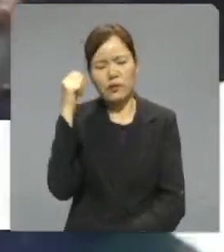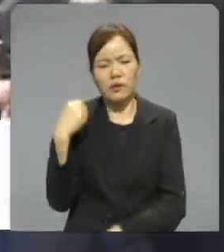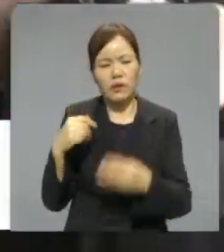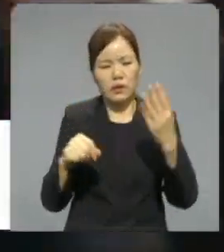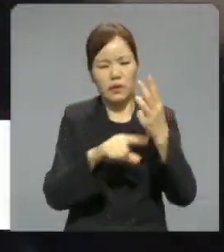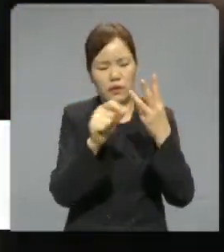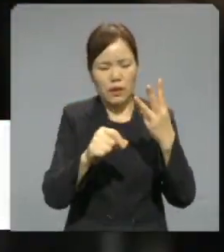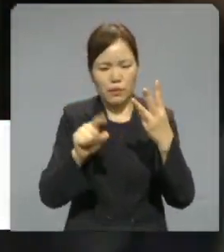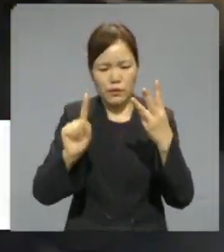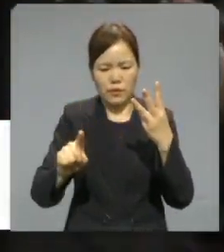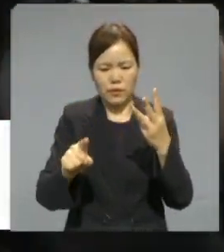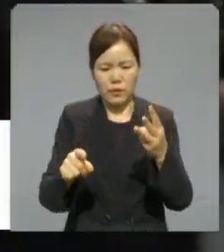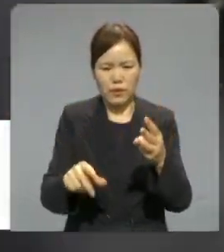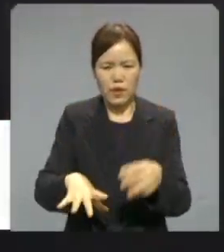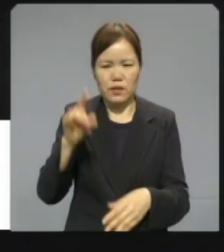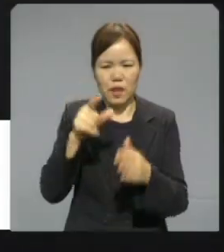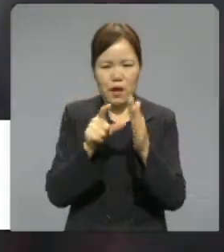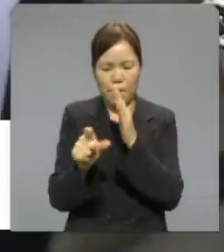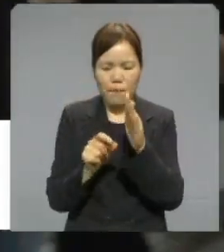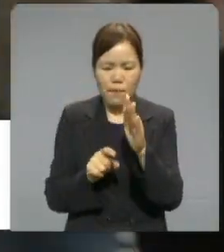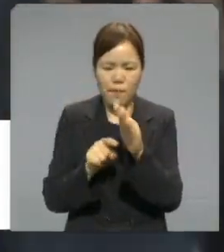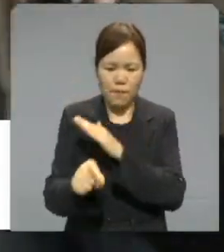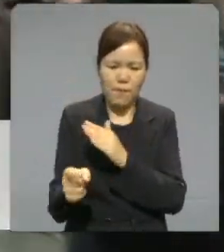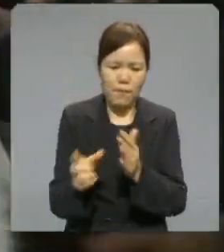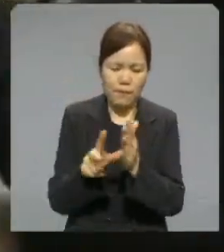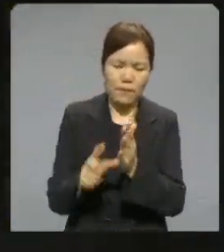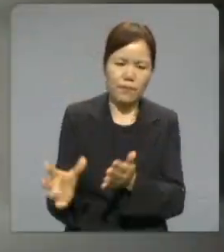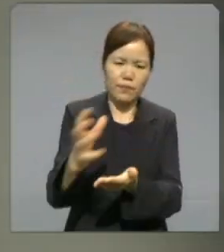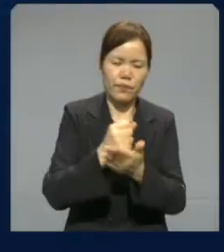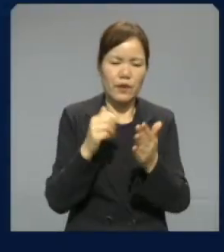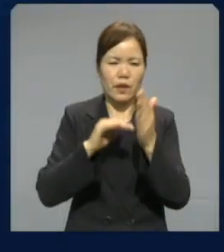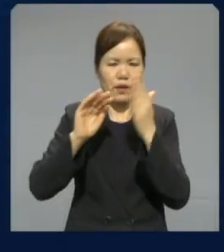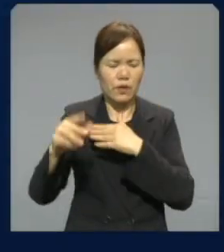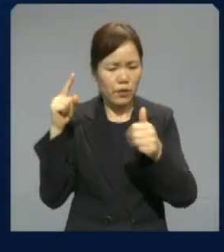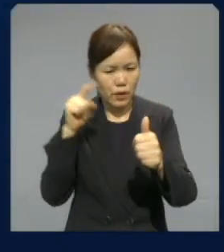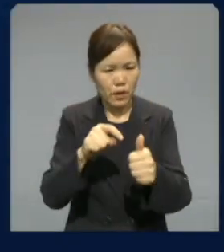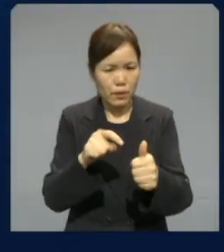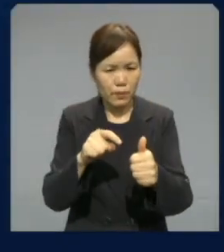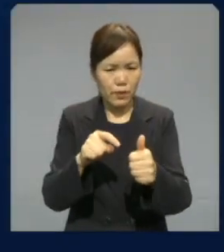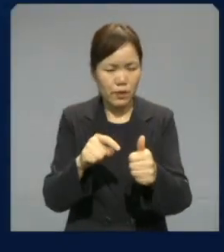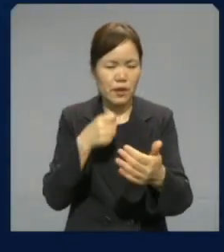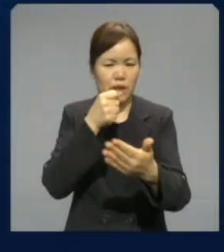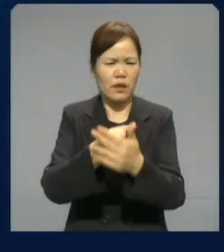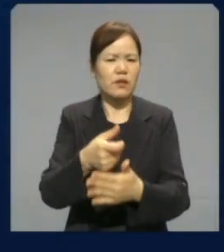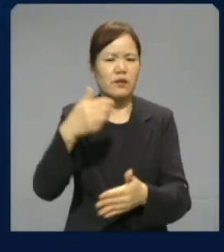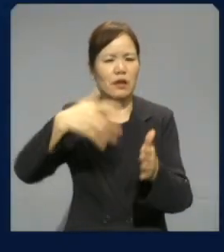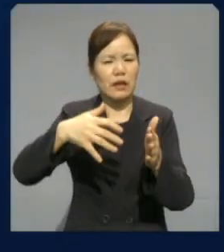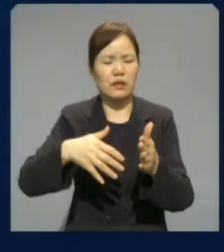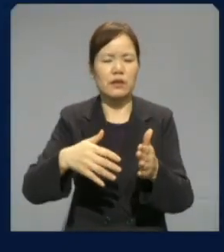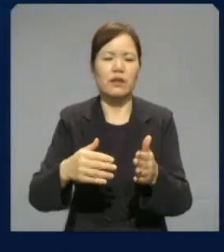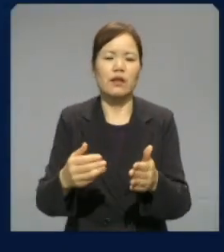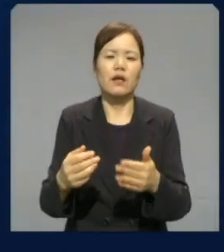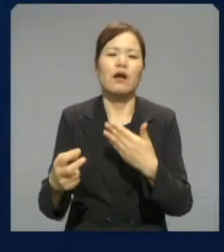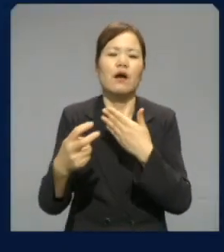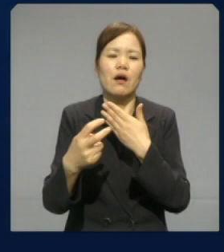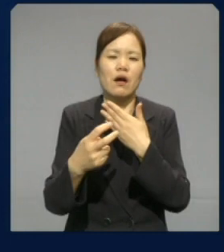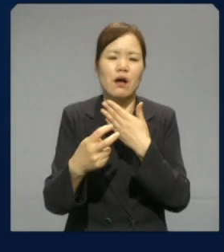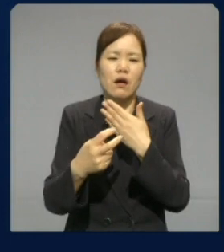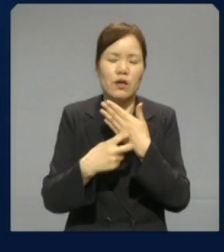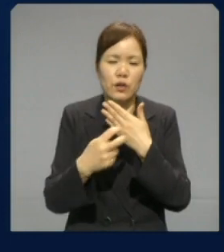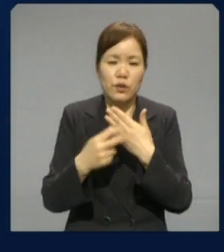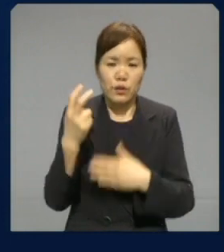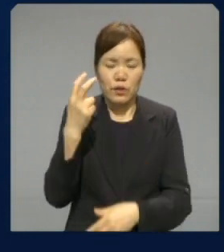첫 압수 수색 이후 한 달째 혐의를 확정짓지 못하고 있습니다 경찰청 관계자는 의협 수사가 늦어진다고